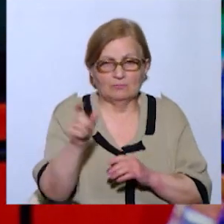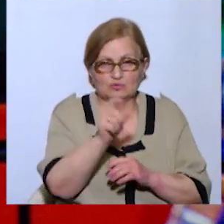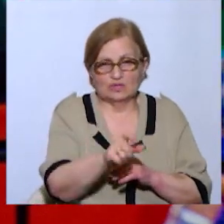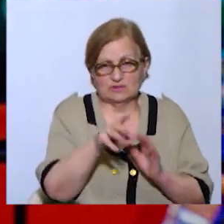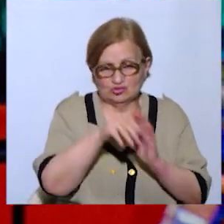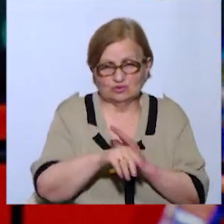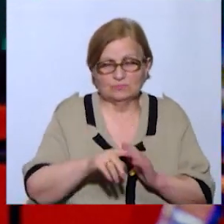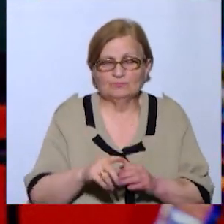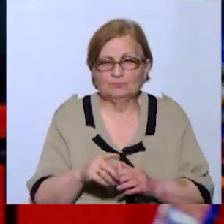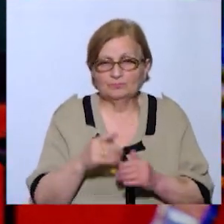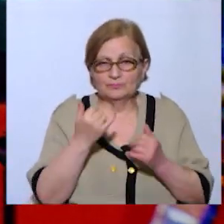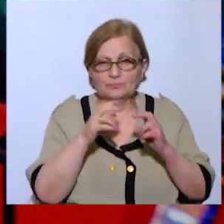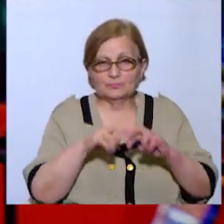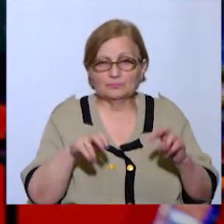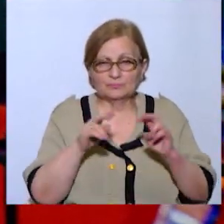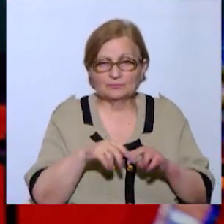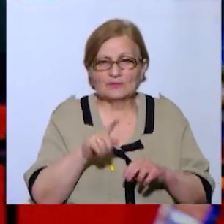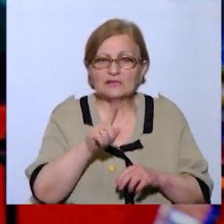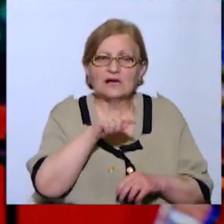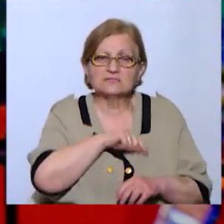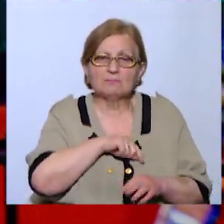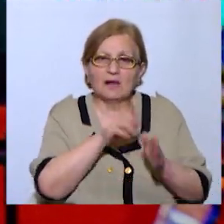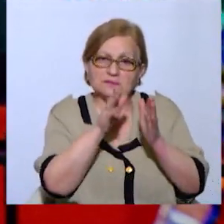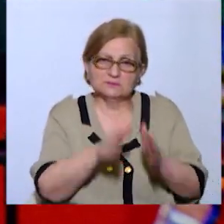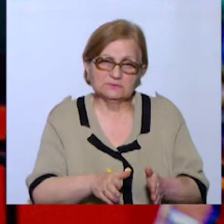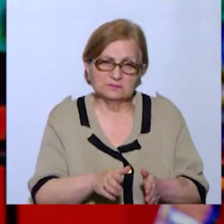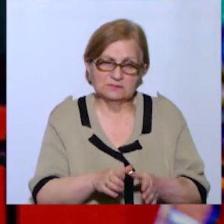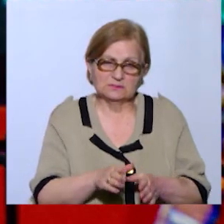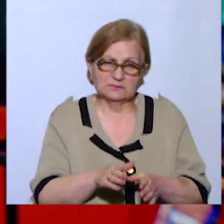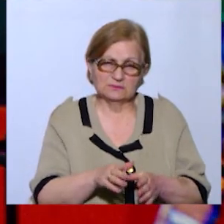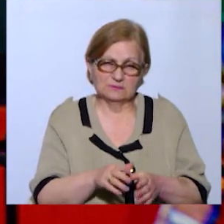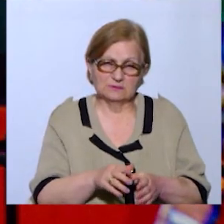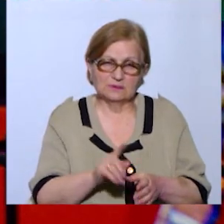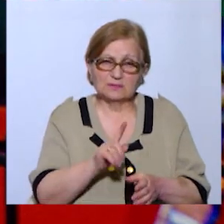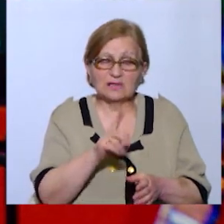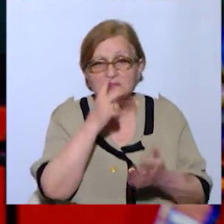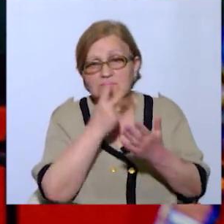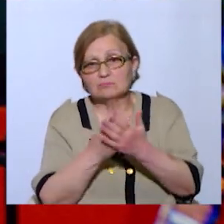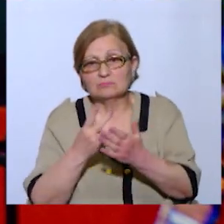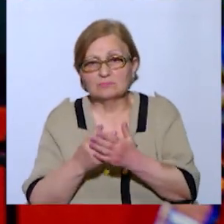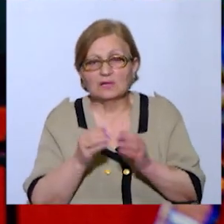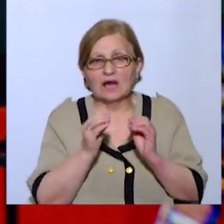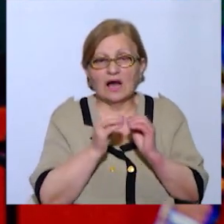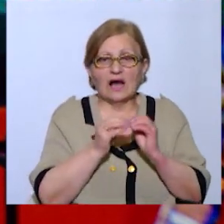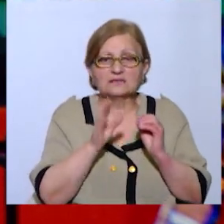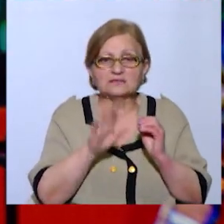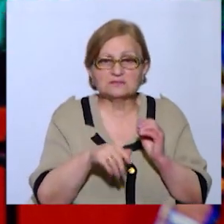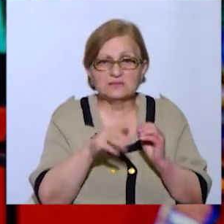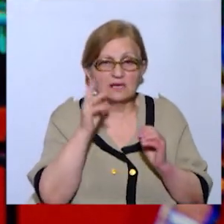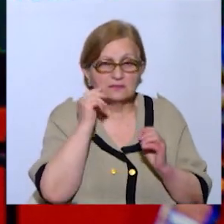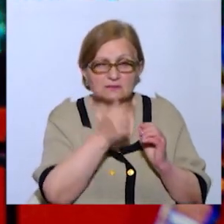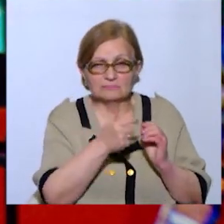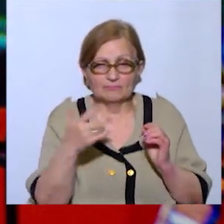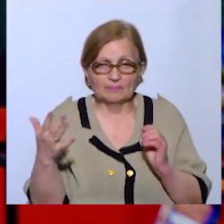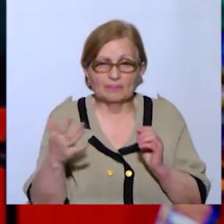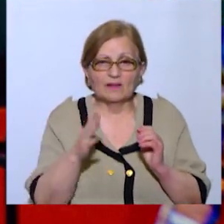განვიხილოთ რაღაც მახასიათებელი, რაღაც მონაცემები, 10 ცალი რიცხვი გვაქვს. ვარიაციული